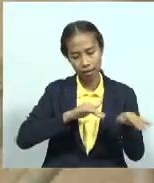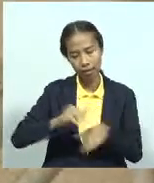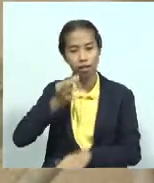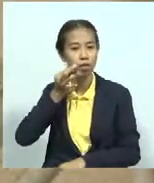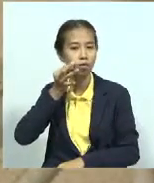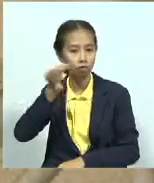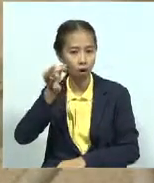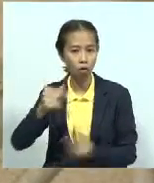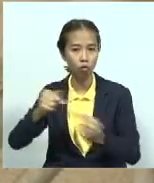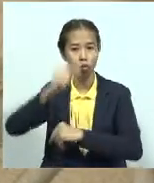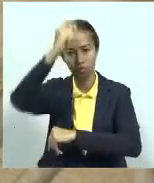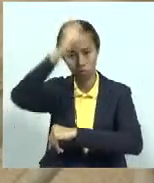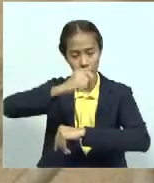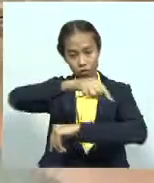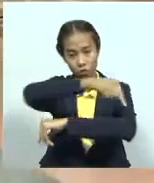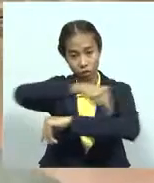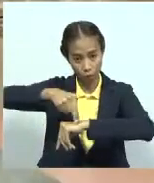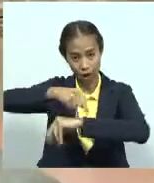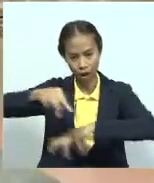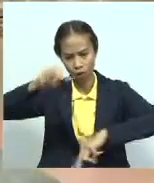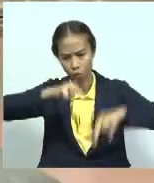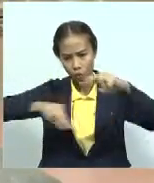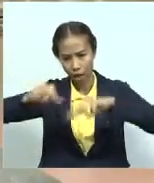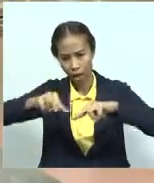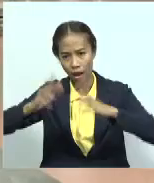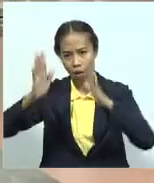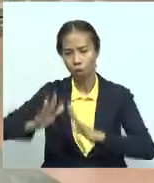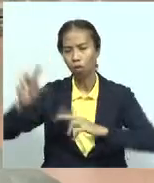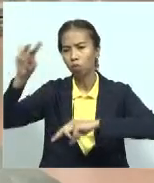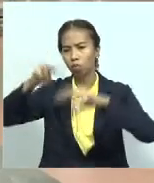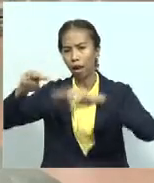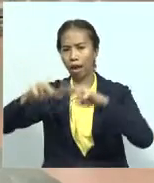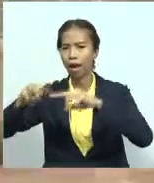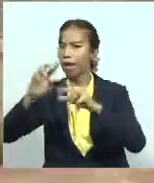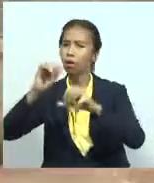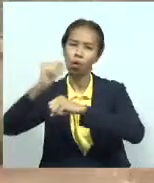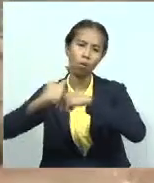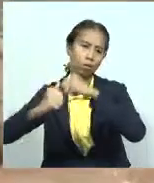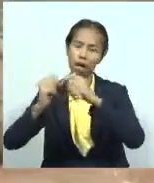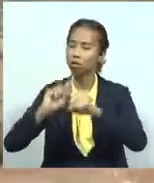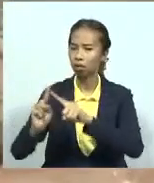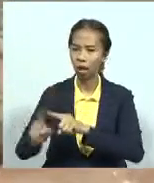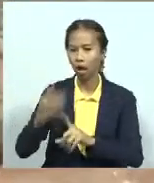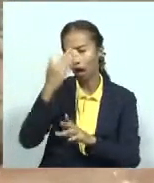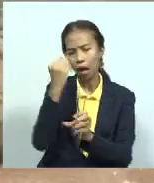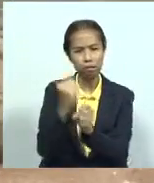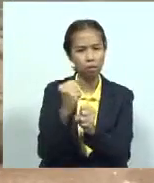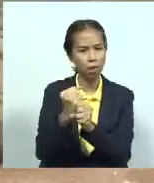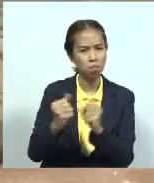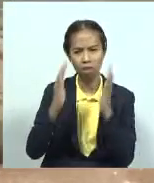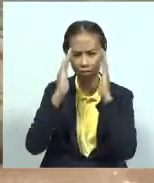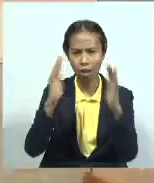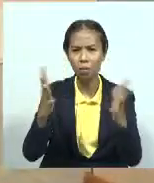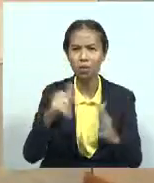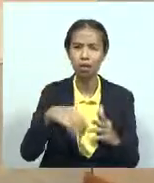าวิศวกรผู้ควบคุมงานคนขับเครนและผู้ที่มีส่วนเกี่ยวข้องดำเนินการโดยประมาทเป็นเหตุให้ผู้อื่น